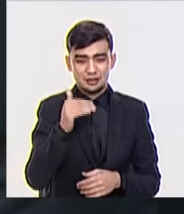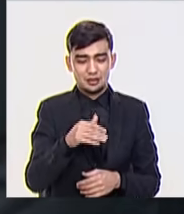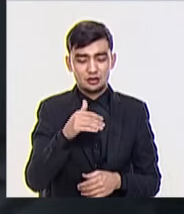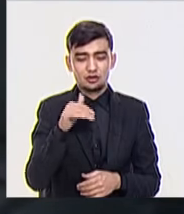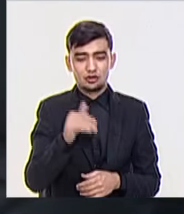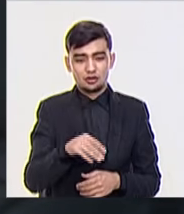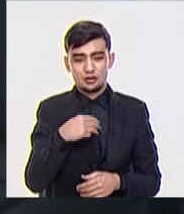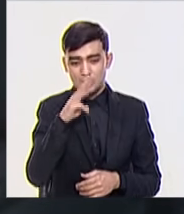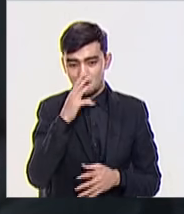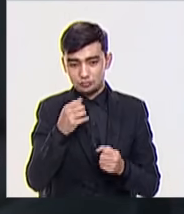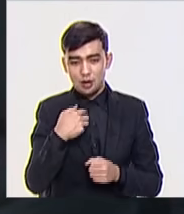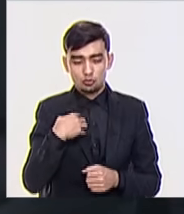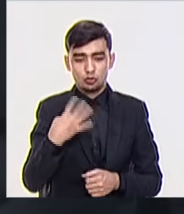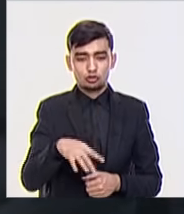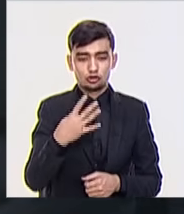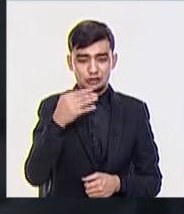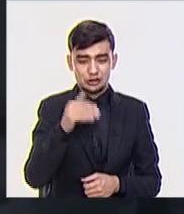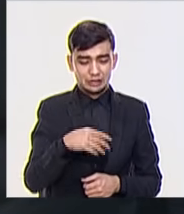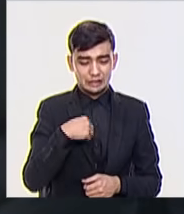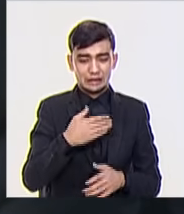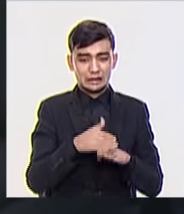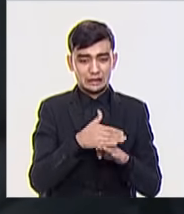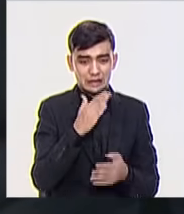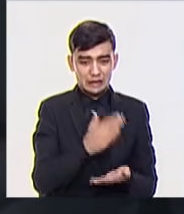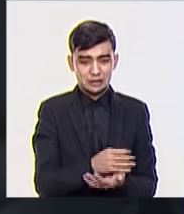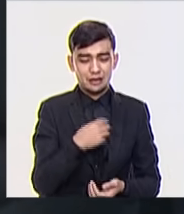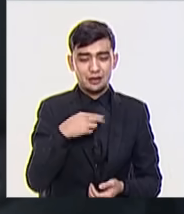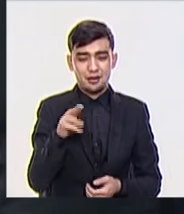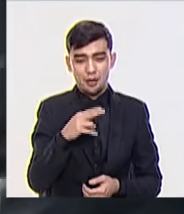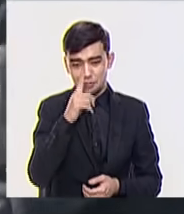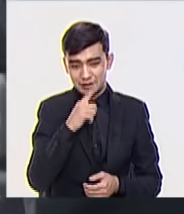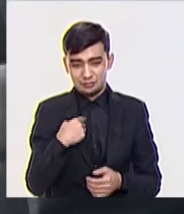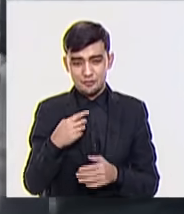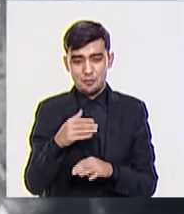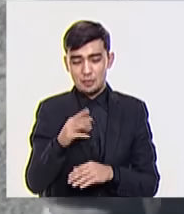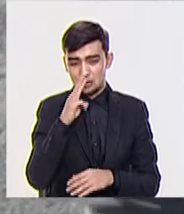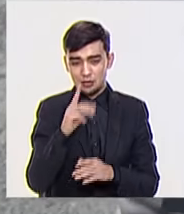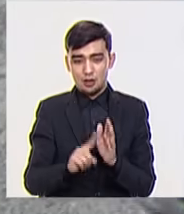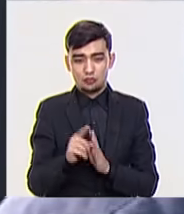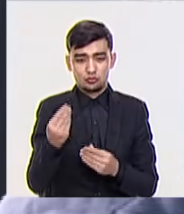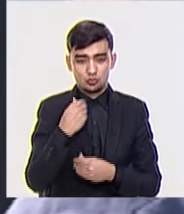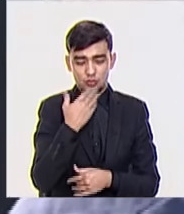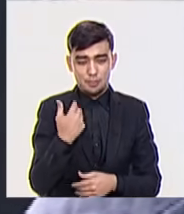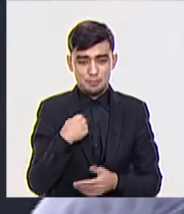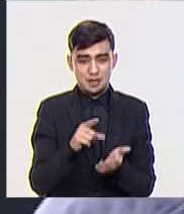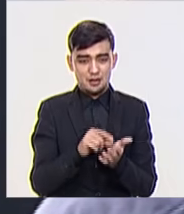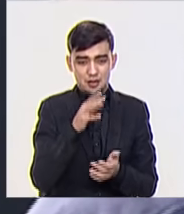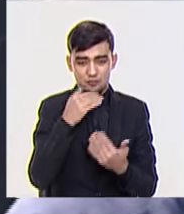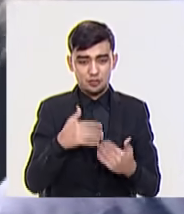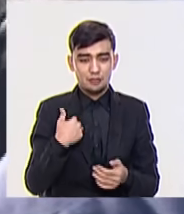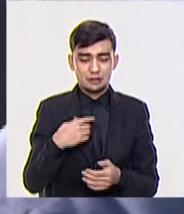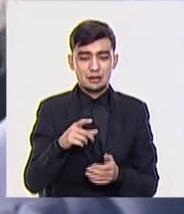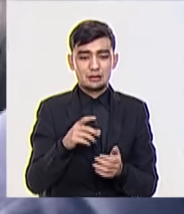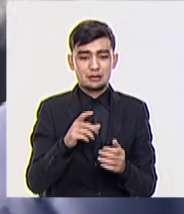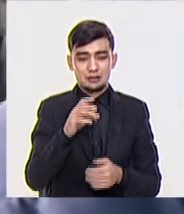кредитім бар, мысалы менің. Декабрьден бері қарай зарплат жоқ, и пенсионный фонды, мен пенсионный возрасттағы адаммын. Бізден ұстайды